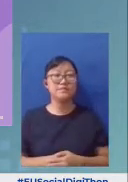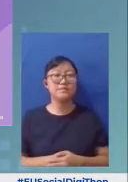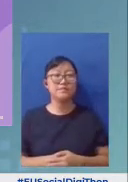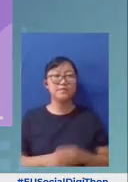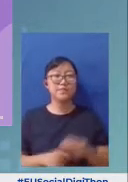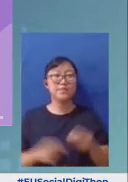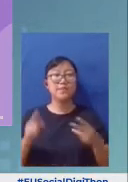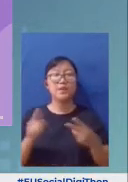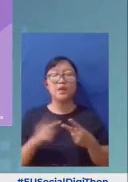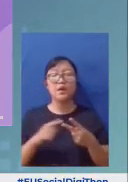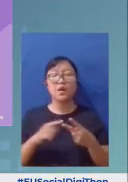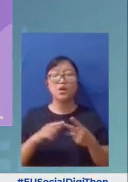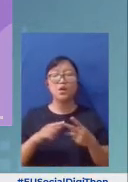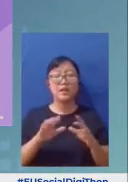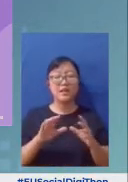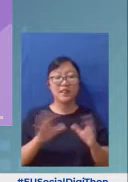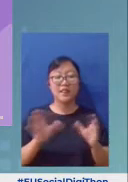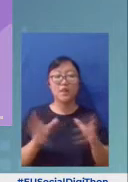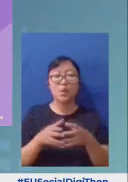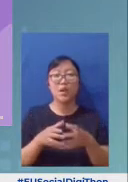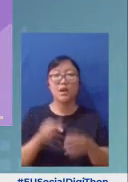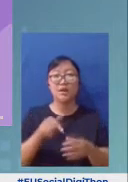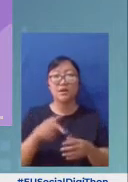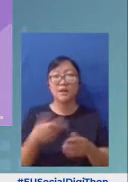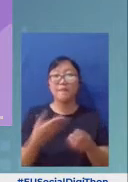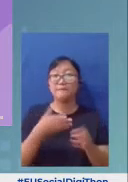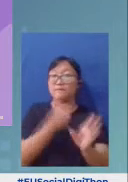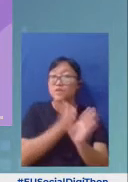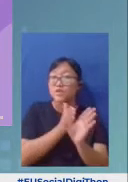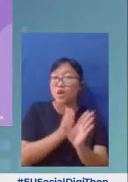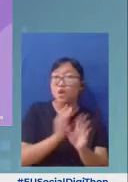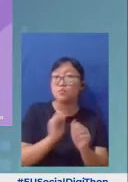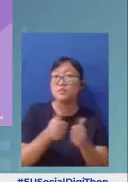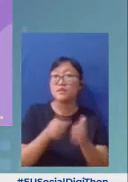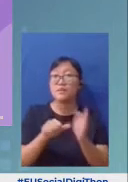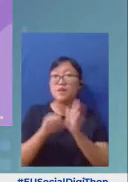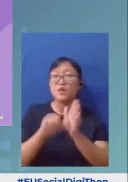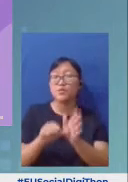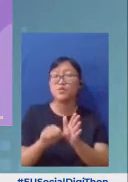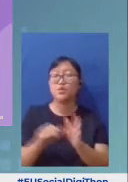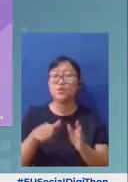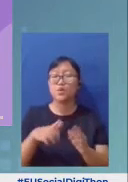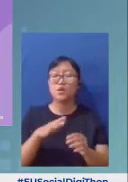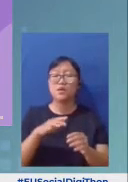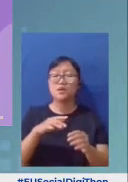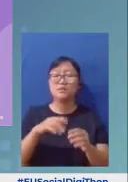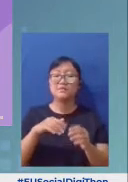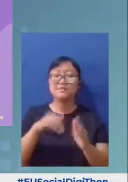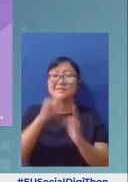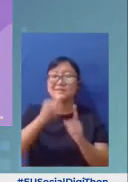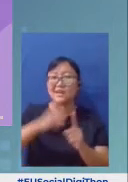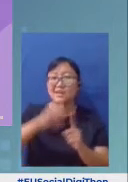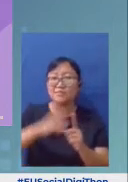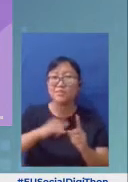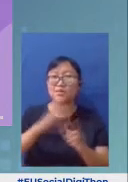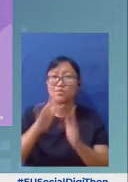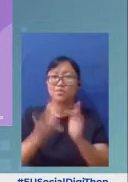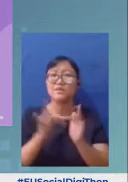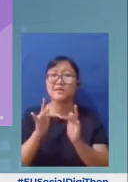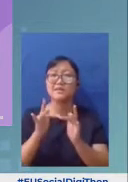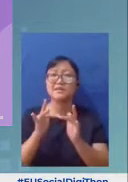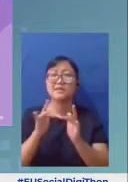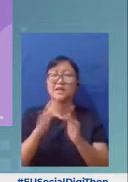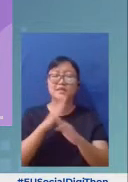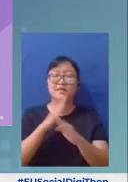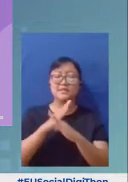bisa membantu untuk memberikan program penanganan dan pencegahan cyberbullying supaya ini tidak terus-menerus